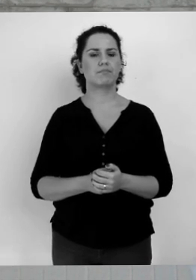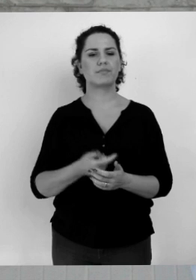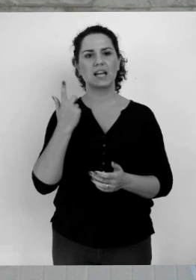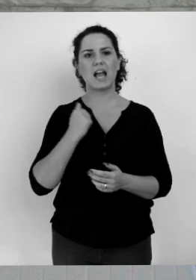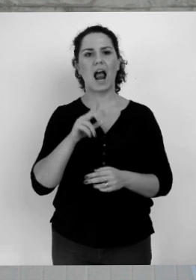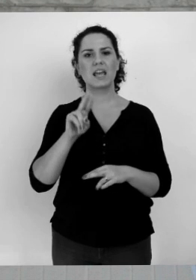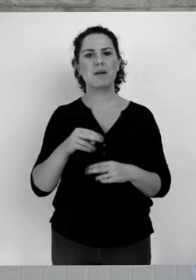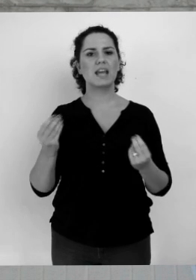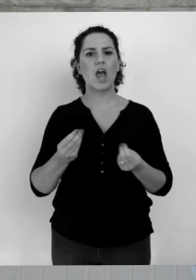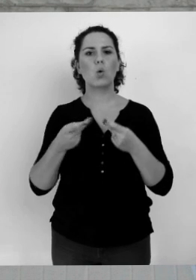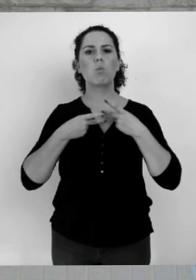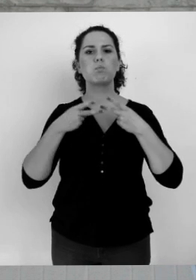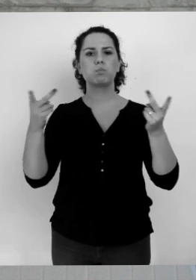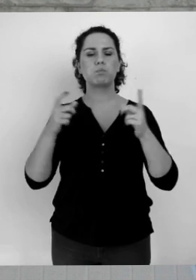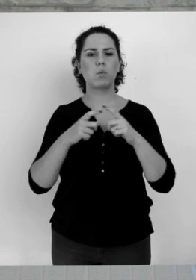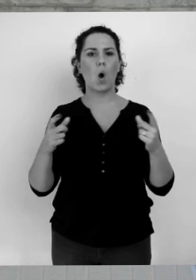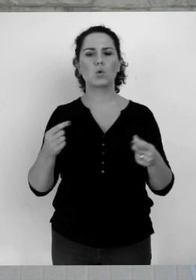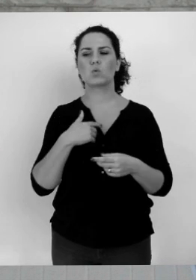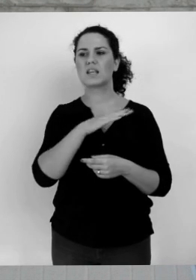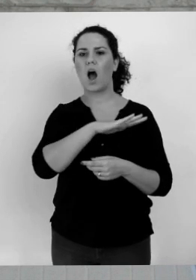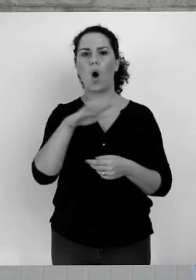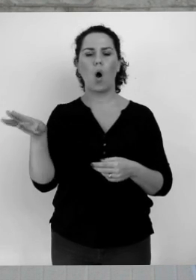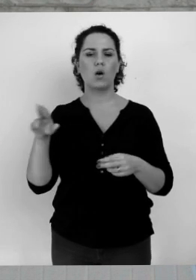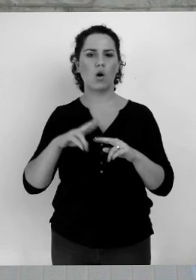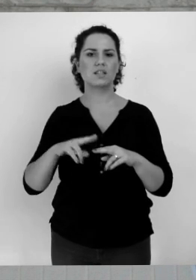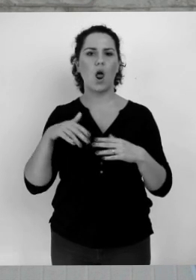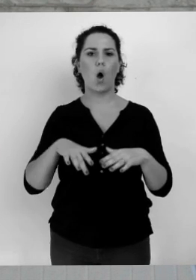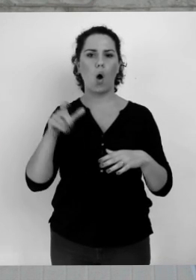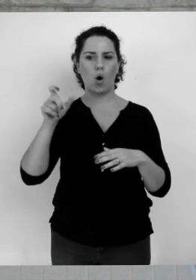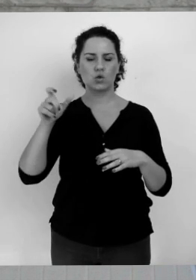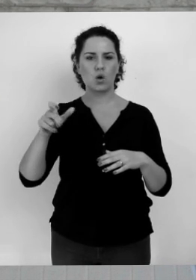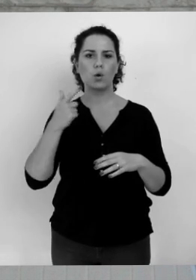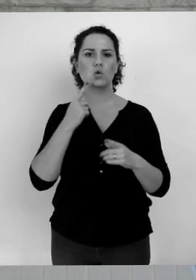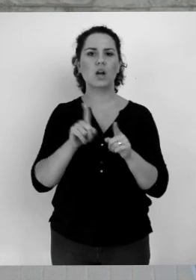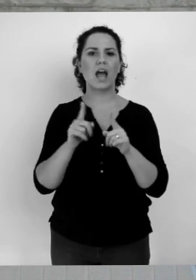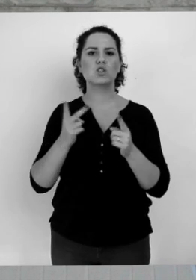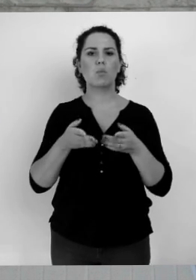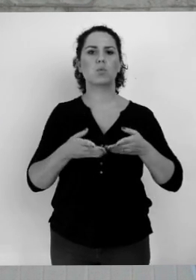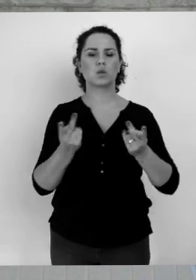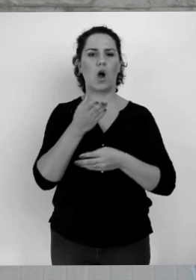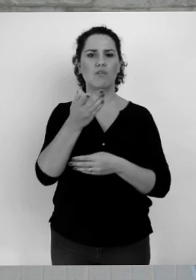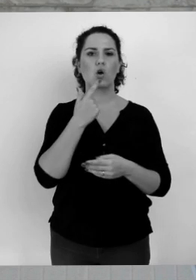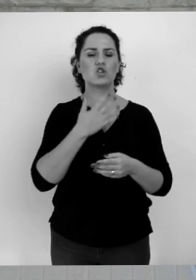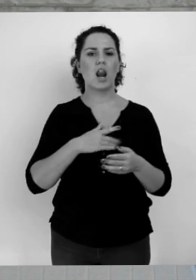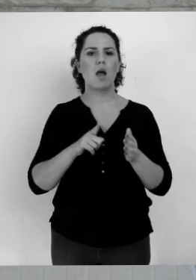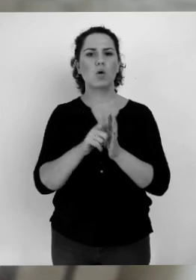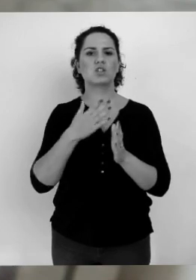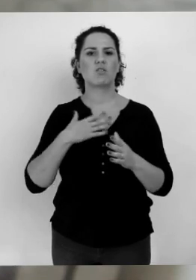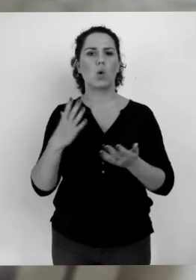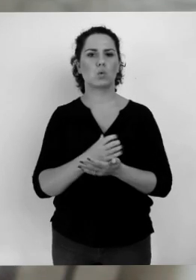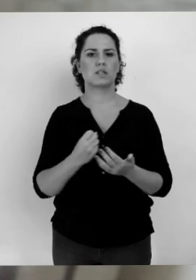Da li imate neku poruku za ostale osobe koje su na istom putu kao vi, koji žele postići svoj